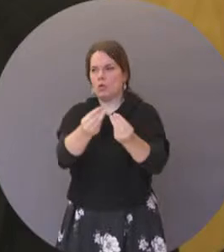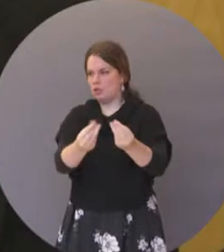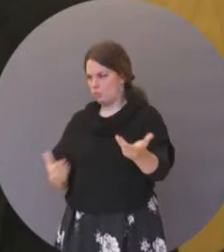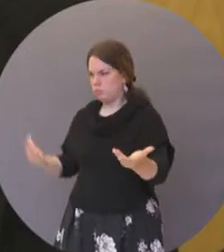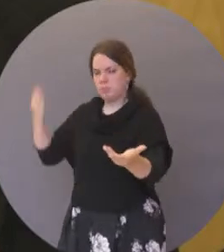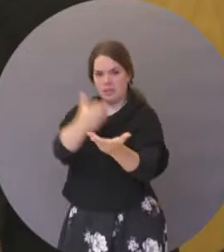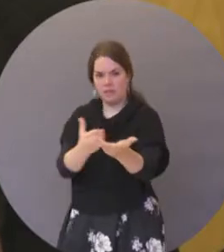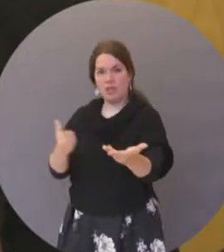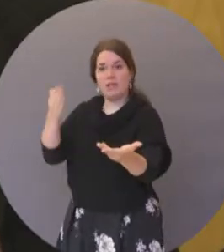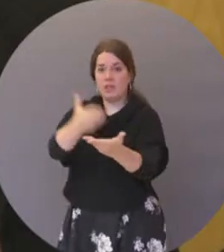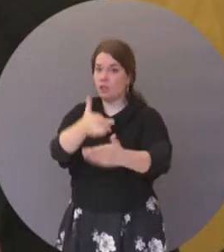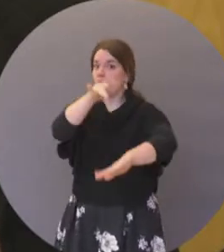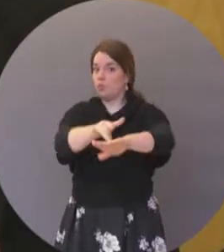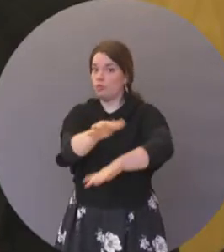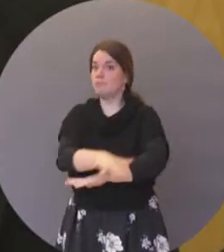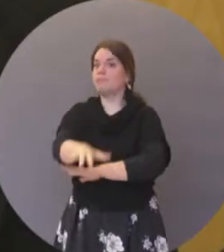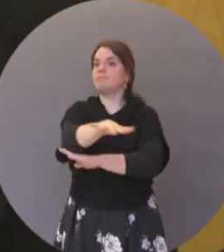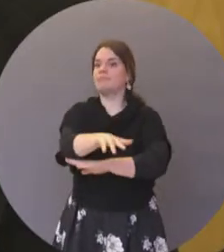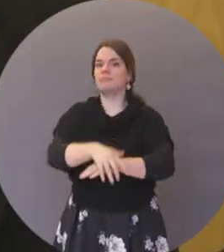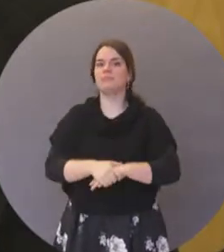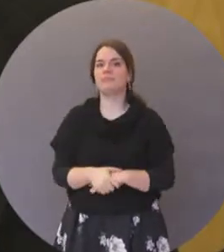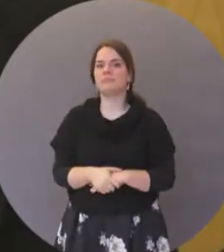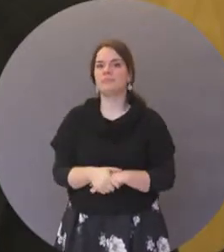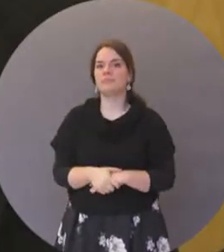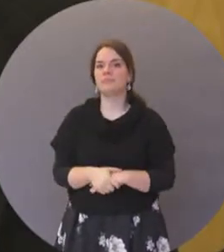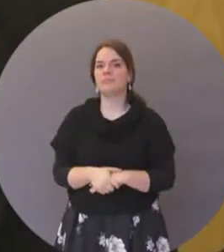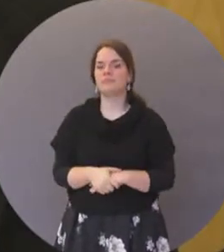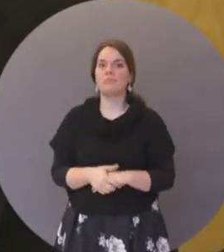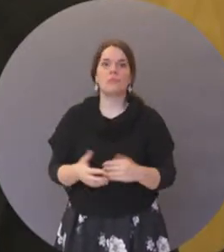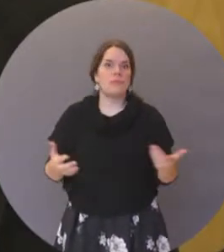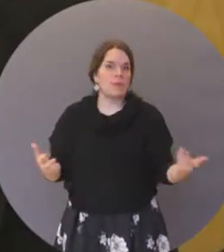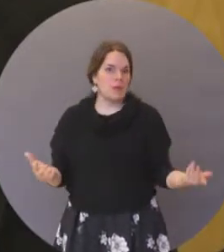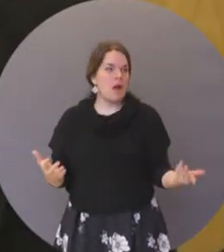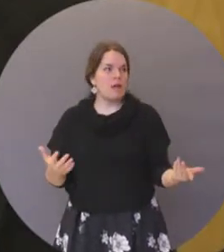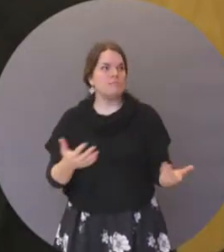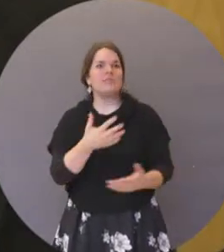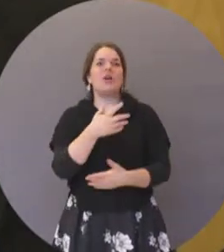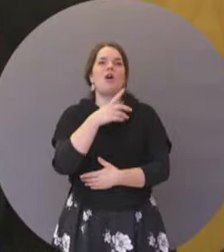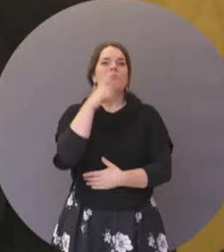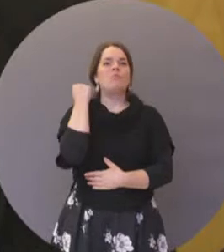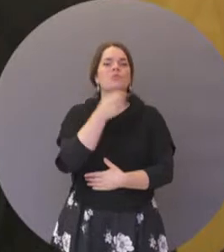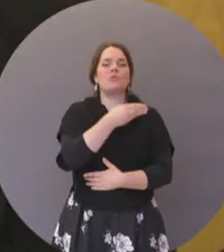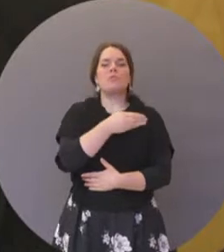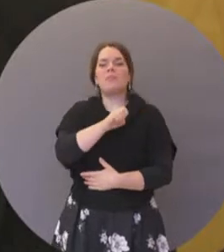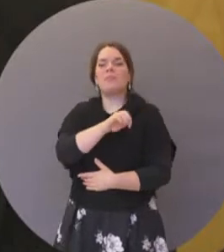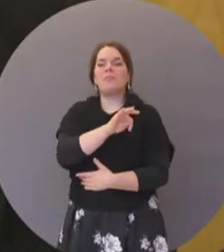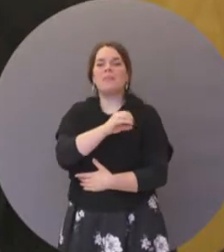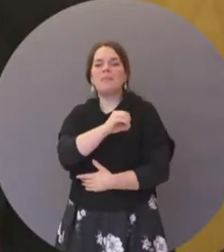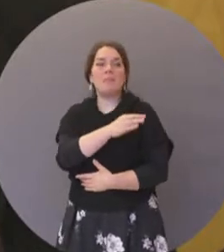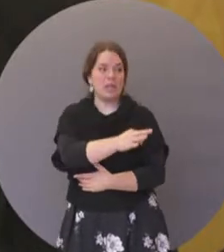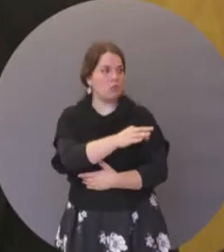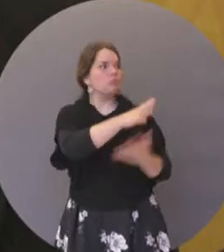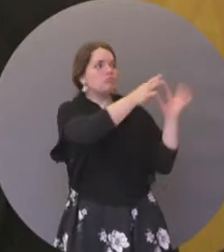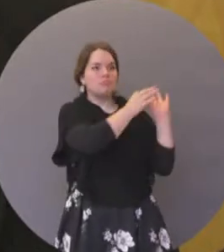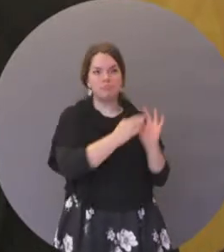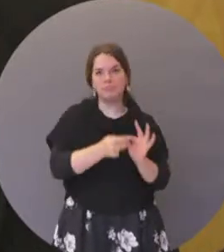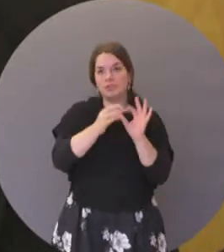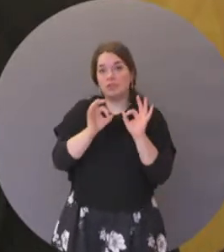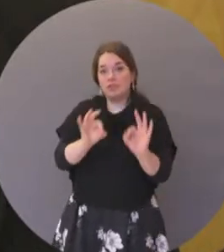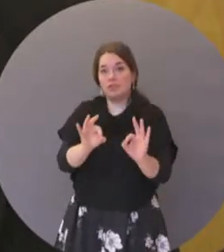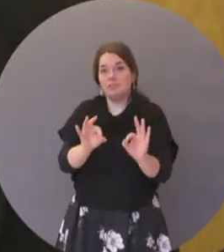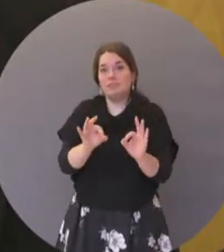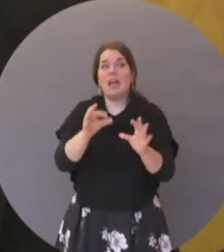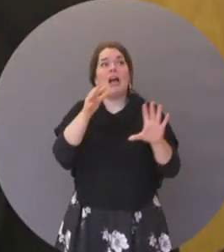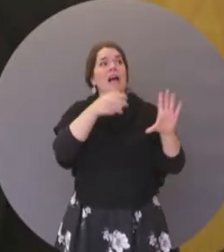dispositif cela permettra de venir en écho propos de Dominique métaux à l'instant sur les limites du dispositif